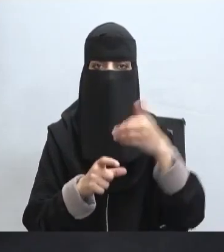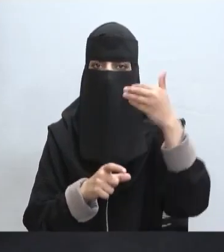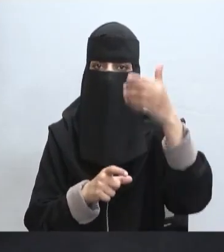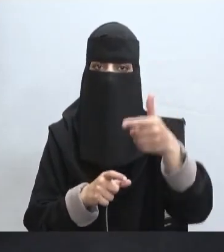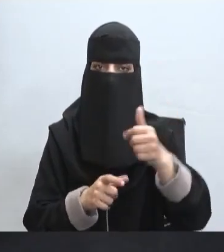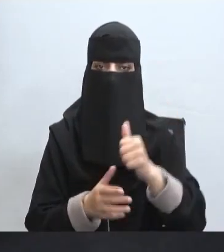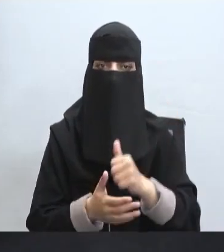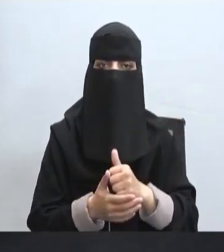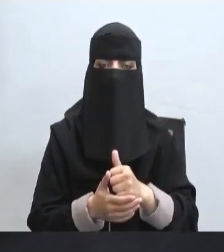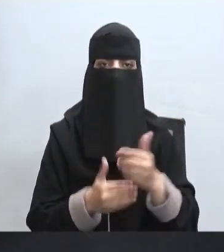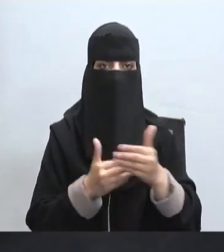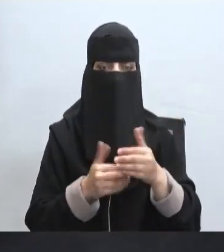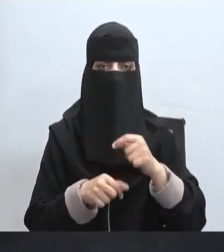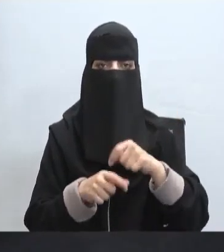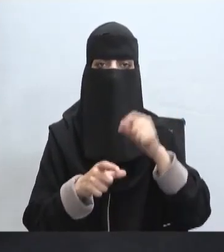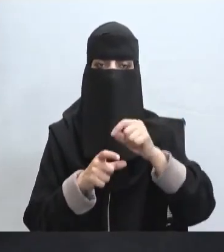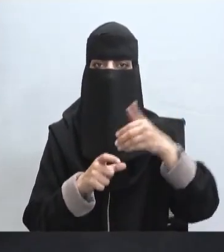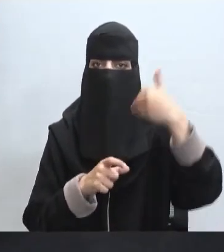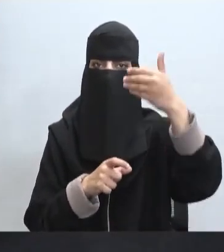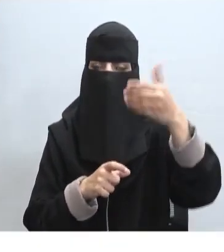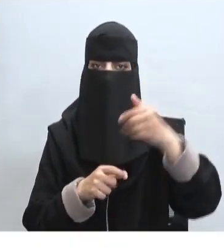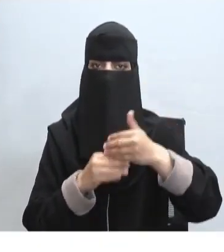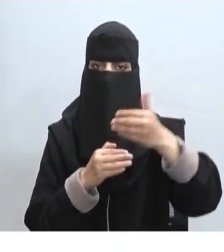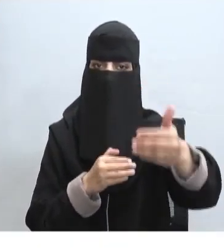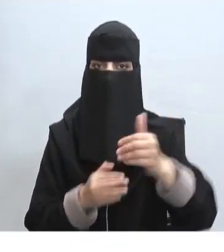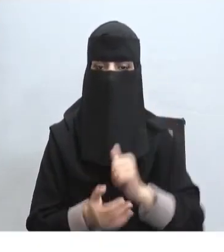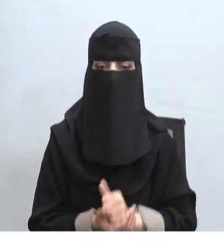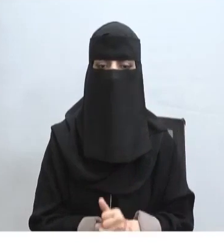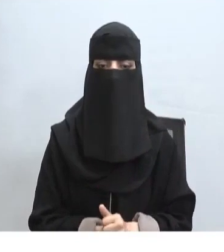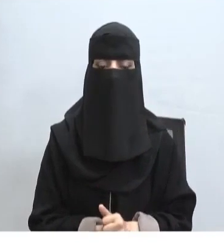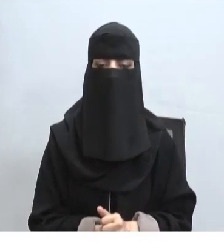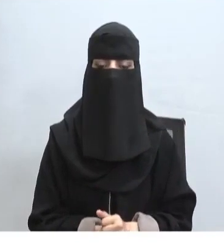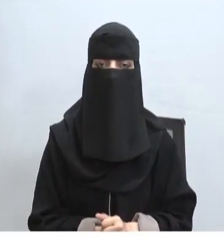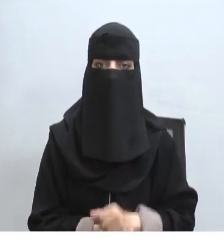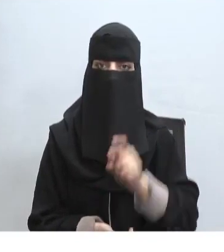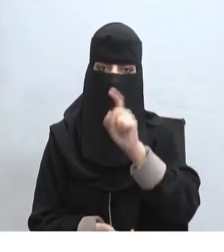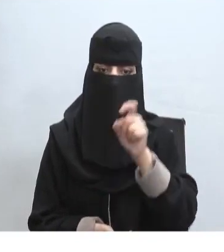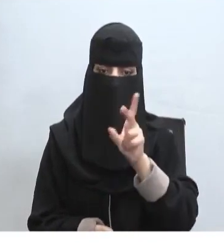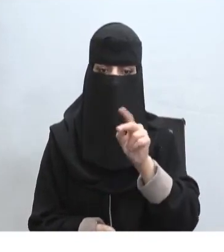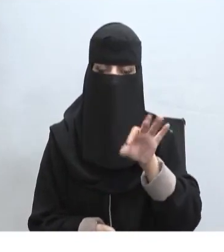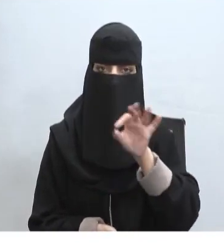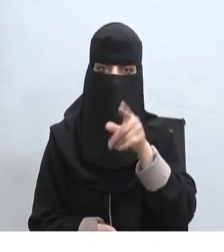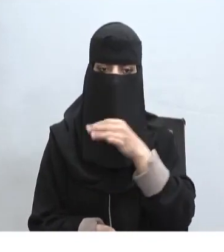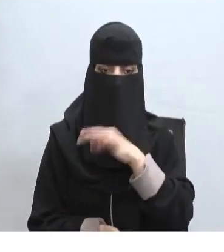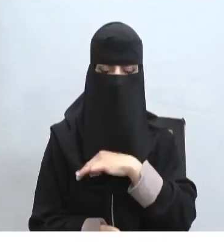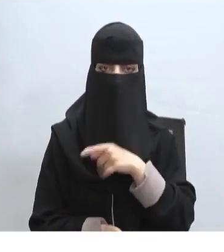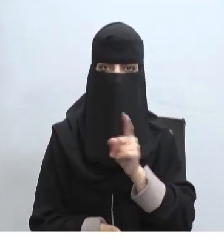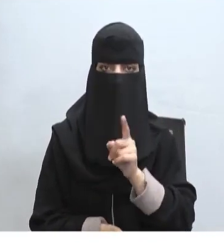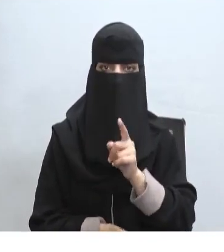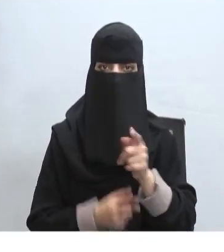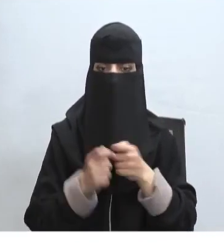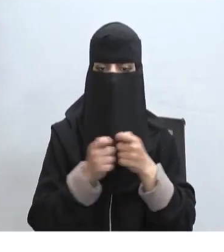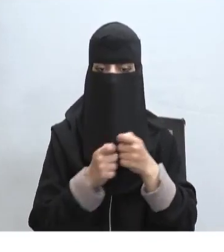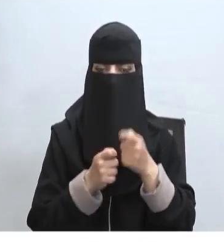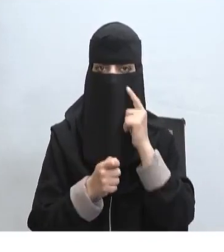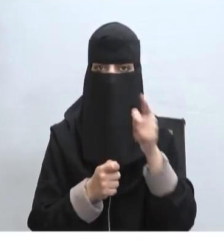المستقبل القريب والمستقبل البعيد اي ما يلي لا يعد من منافع الاستثمار اي